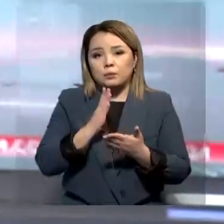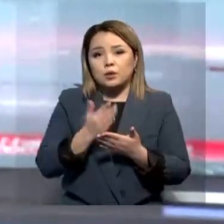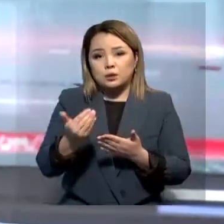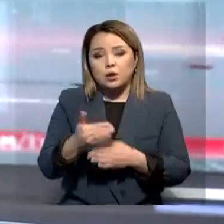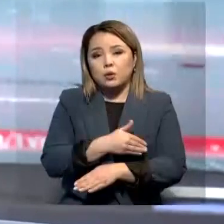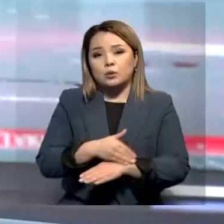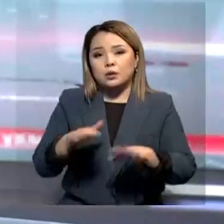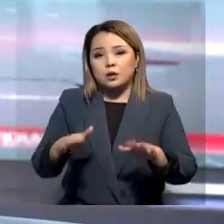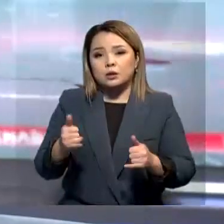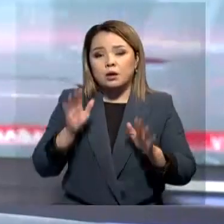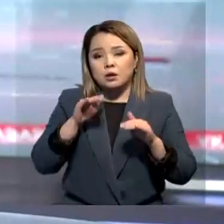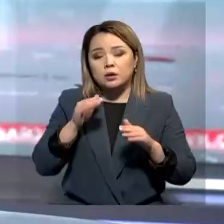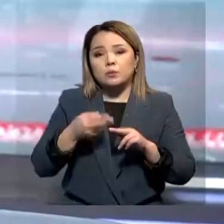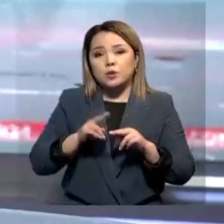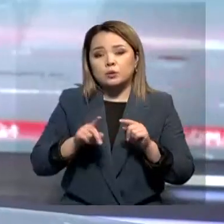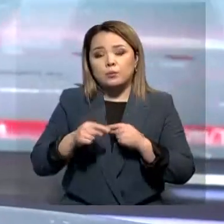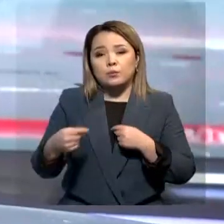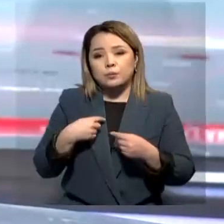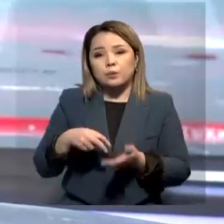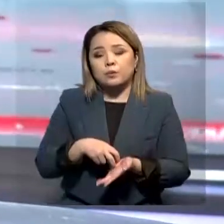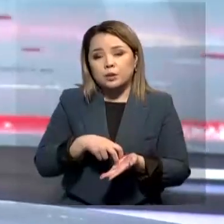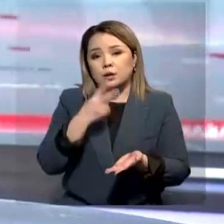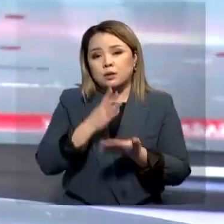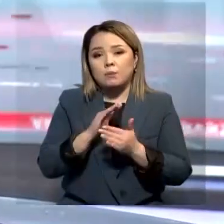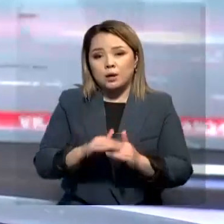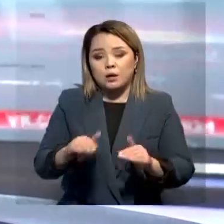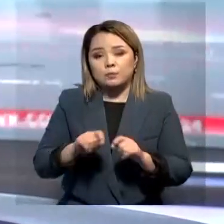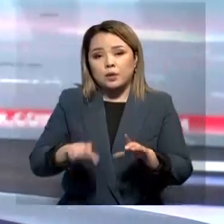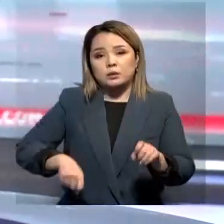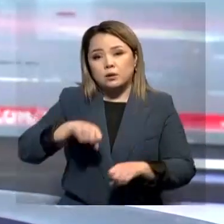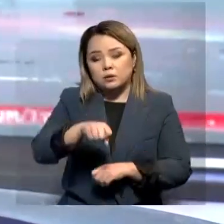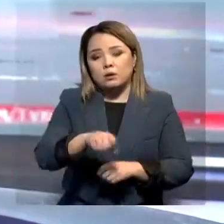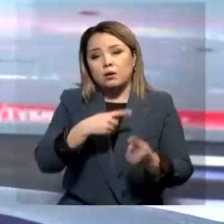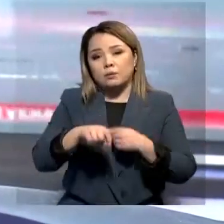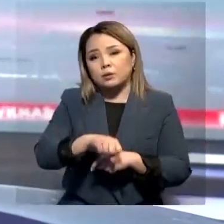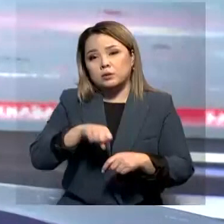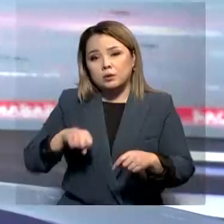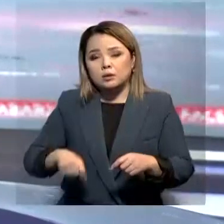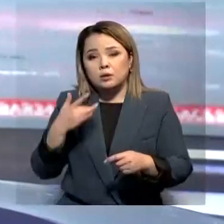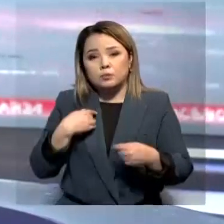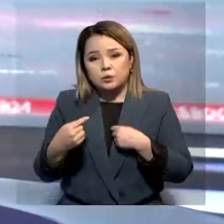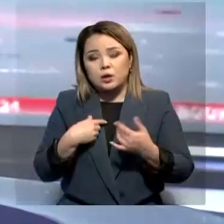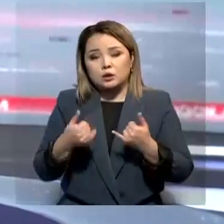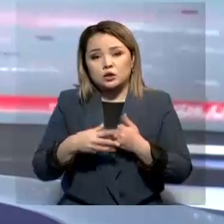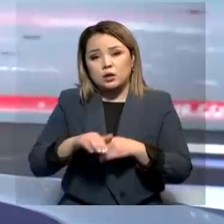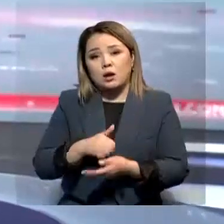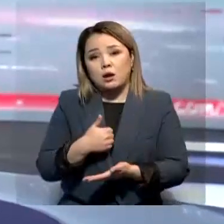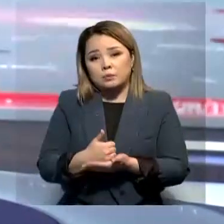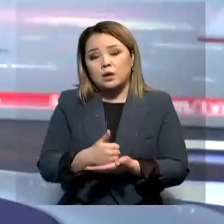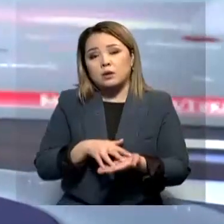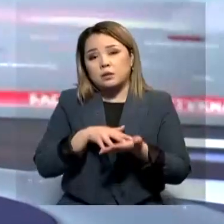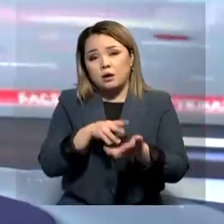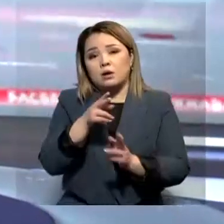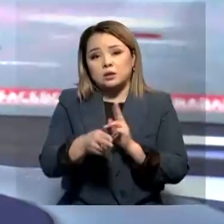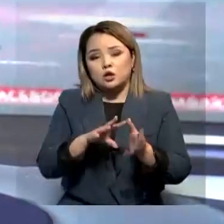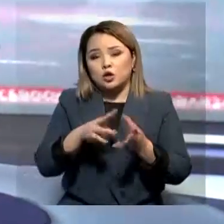Көше кезген төрт аяқтылардан зәрезап болған тұрғындар балаларын мектепке өздері апарып алып келеді. Ал жергілікті әкімдікке